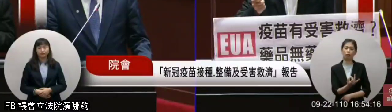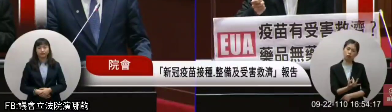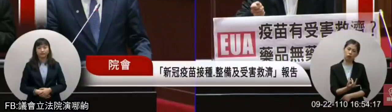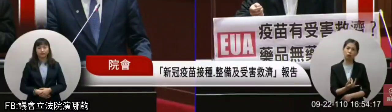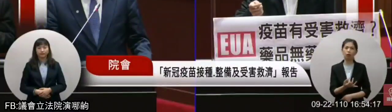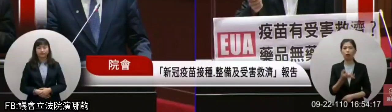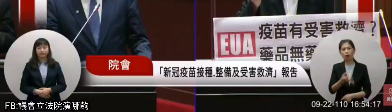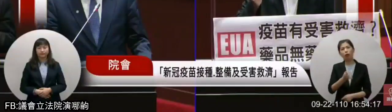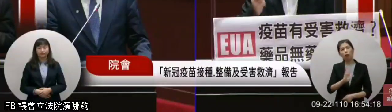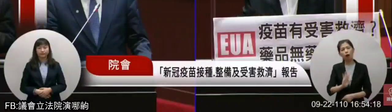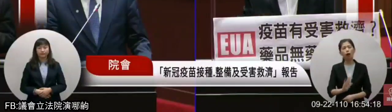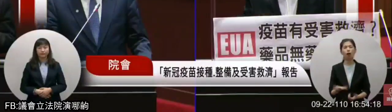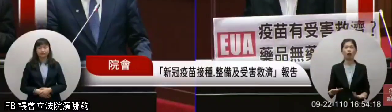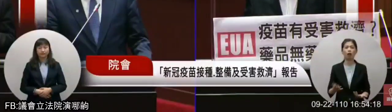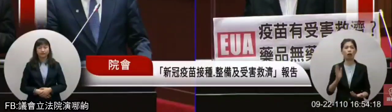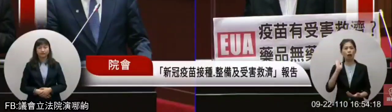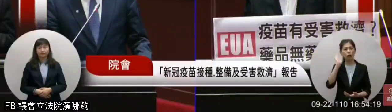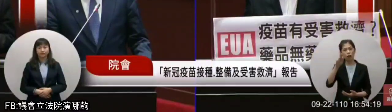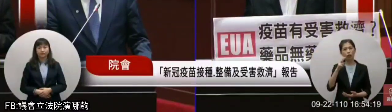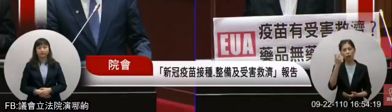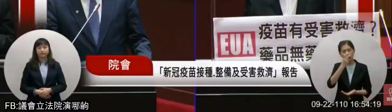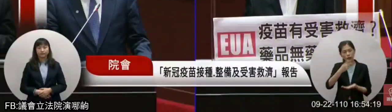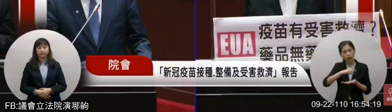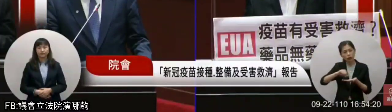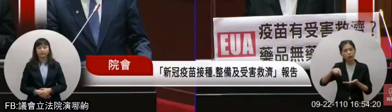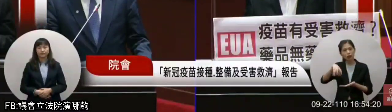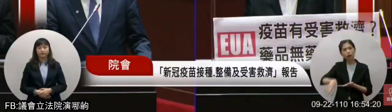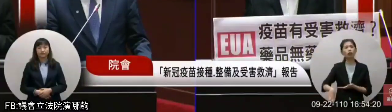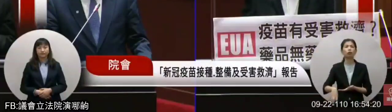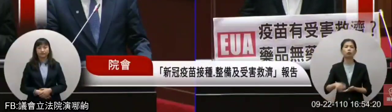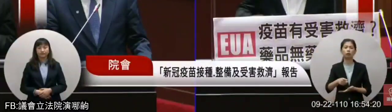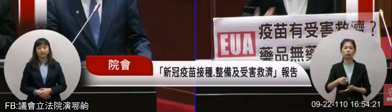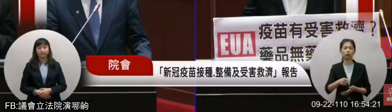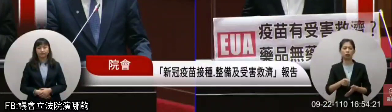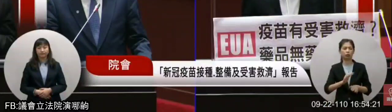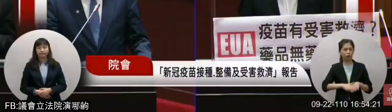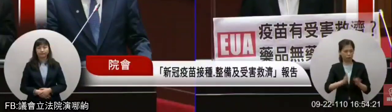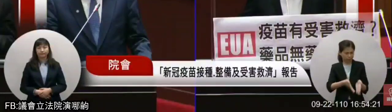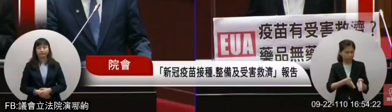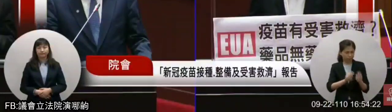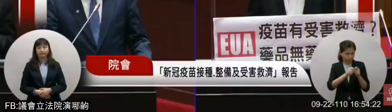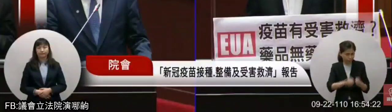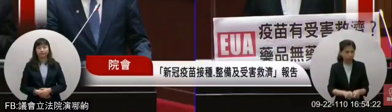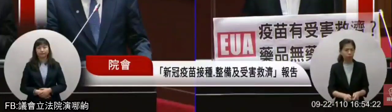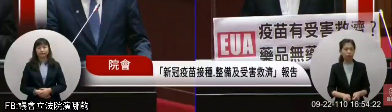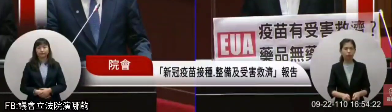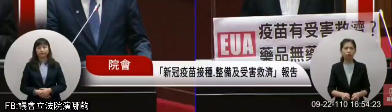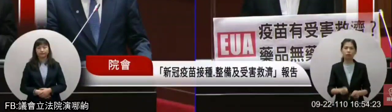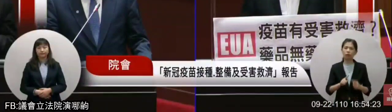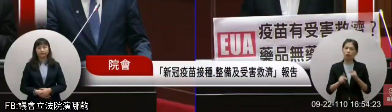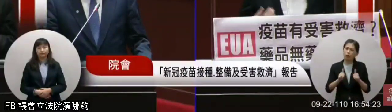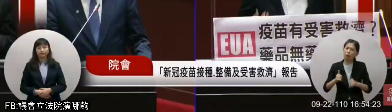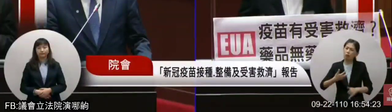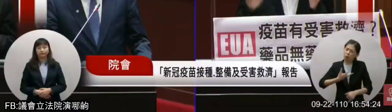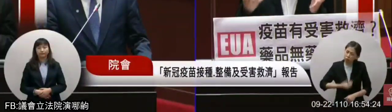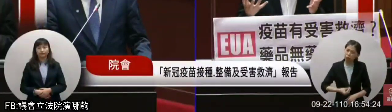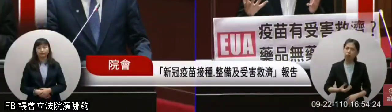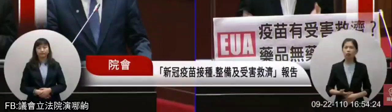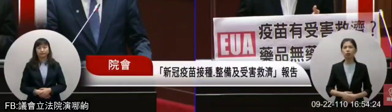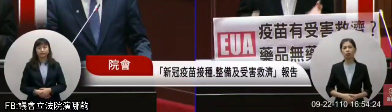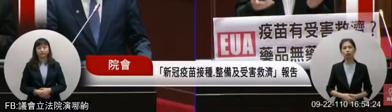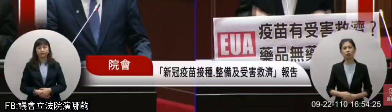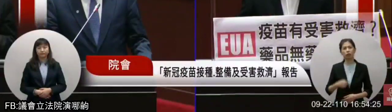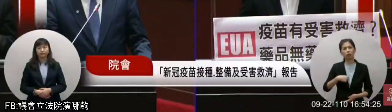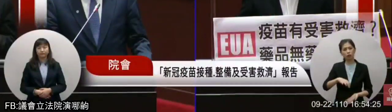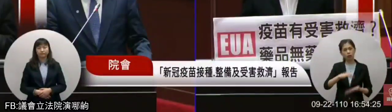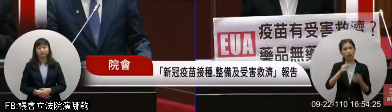付他多少钱，将来审计不会找你的问题才怪嘞。但是国人就一直觉得很伤心啊。我在讲两大问题，第一